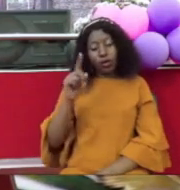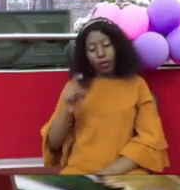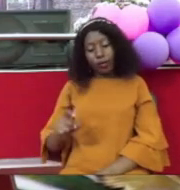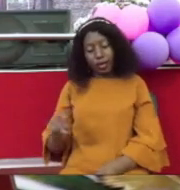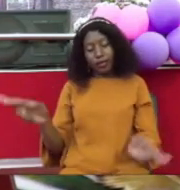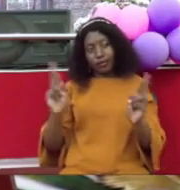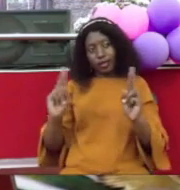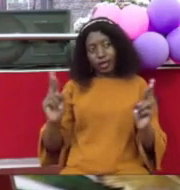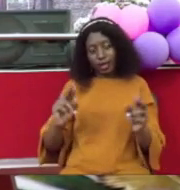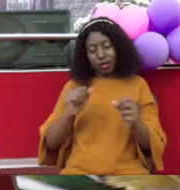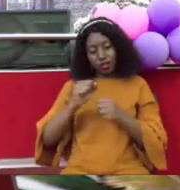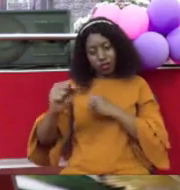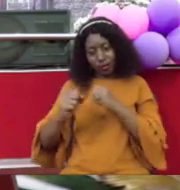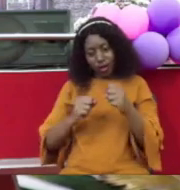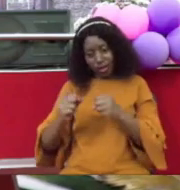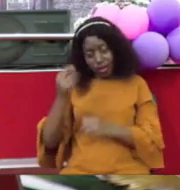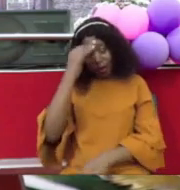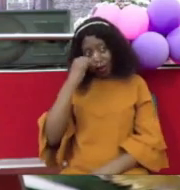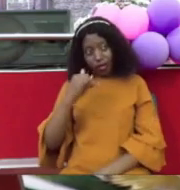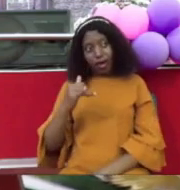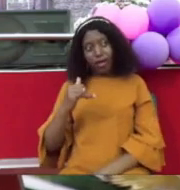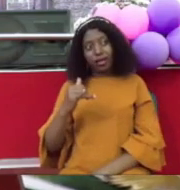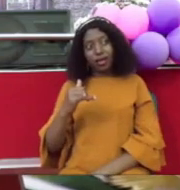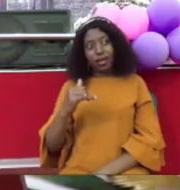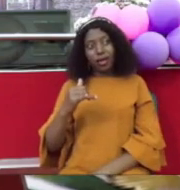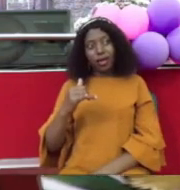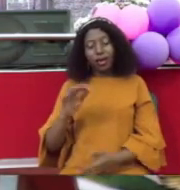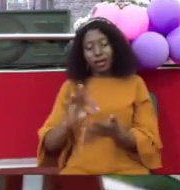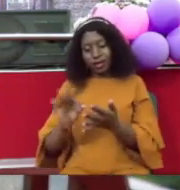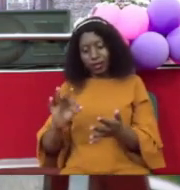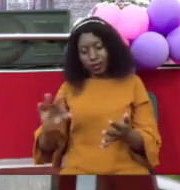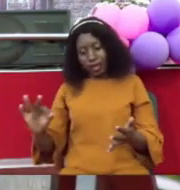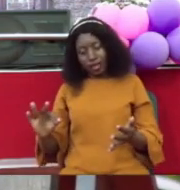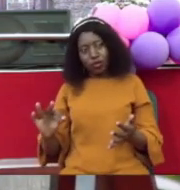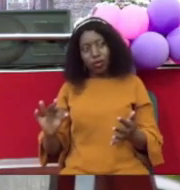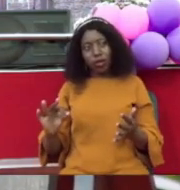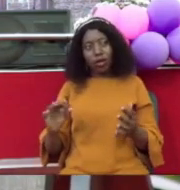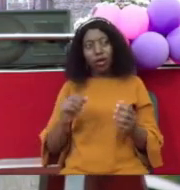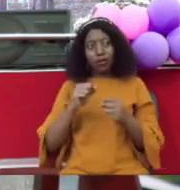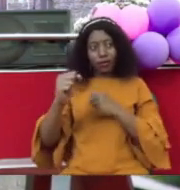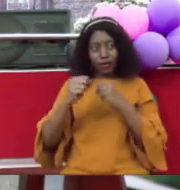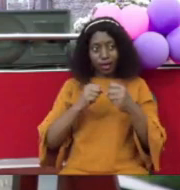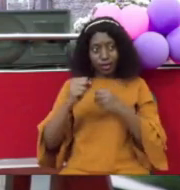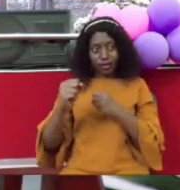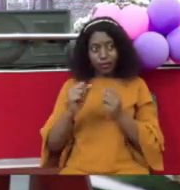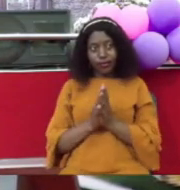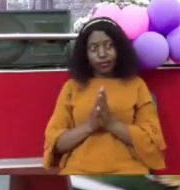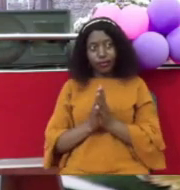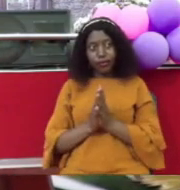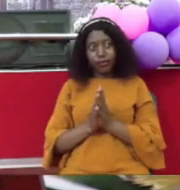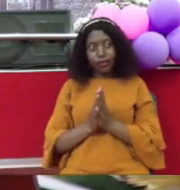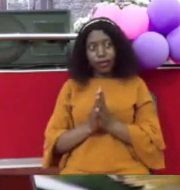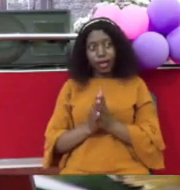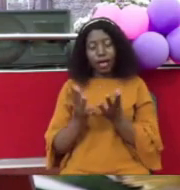are in a spiritual warfare. Kwa hivyo lazima tuwe tayari kupigana kwa sababu tuko kwa vita ambavyo ni vya kiroho. And so we